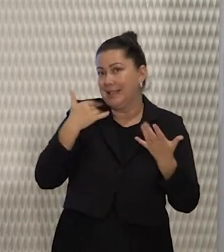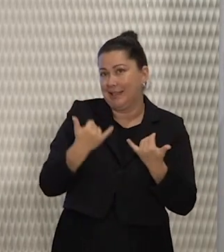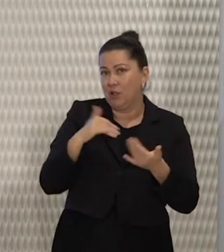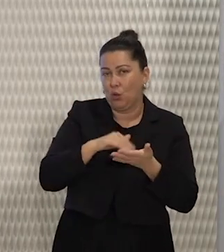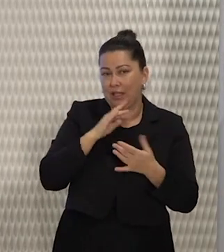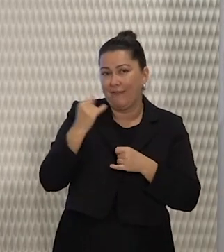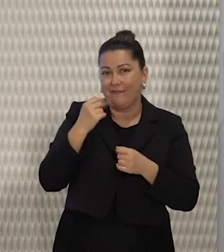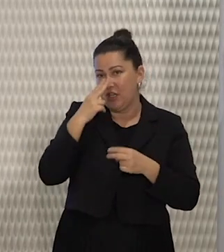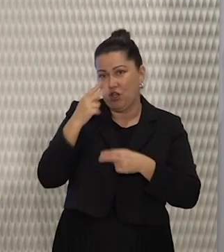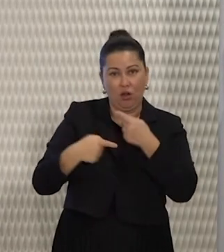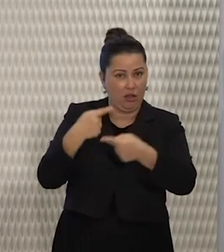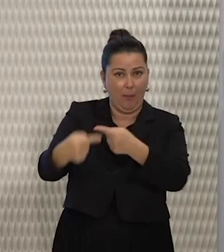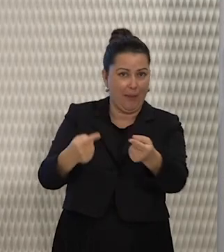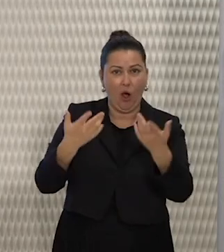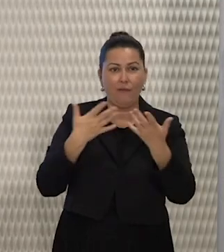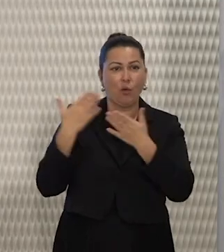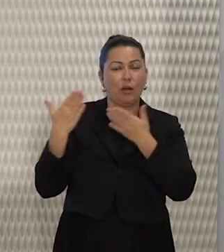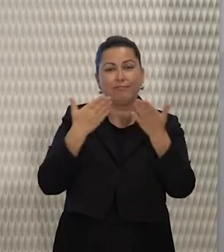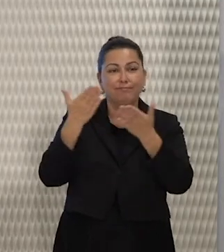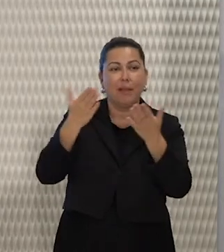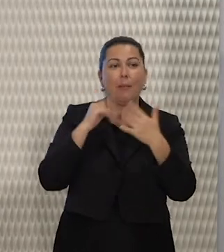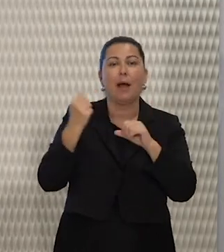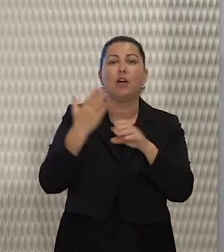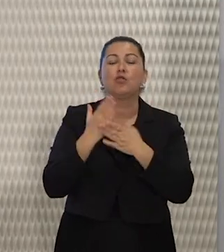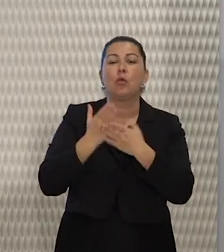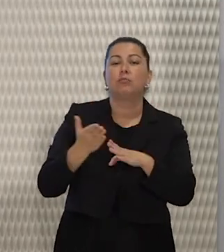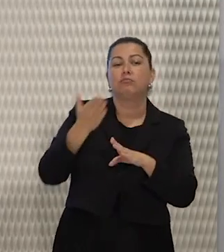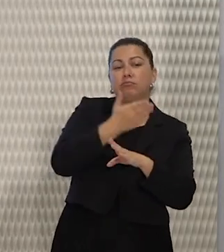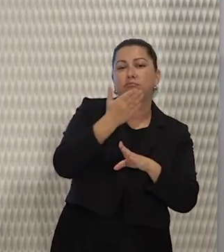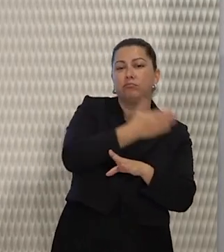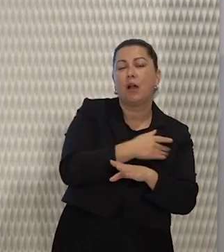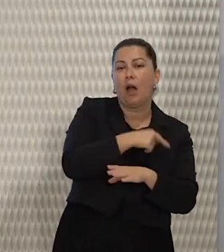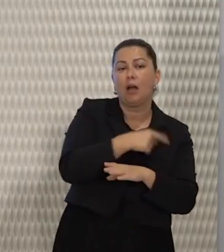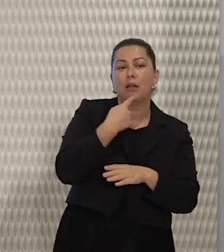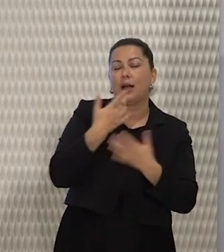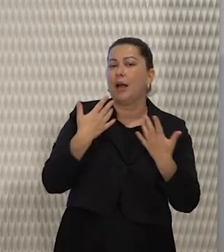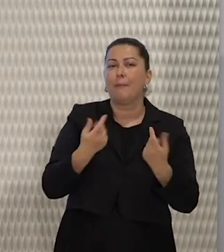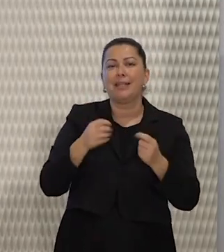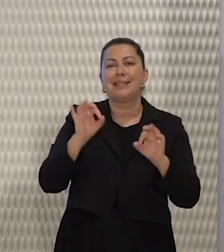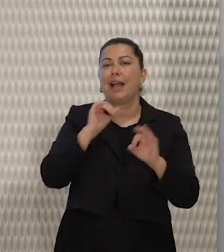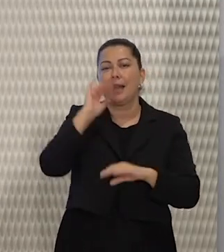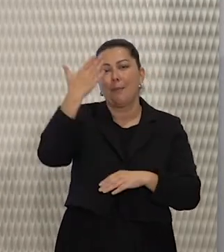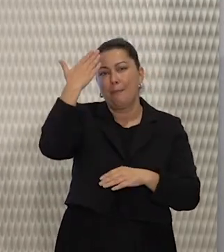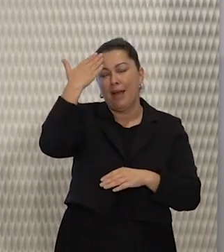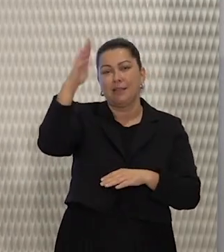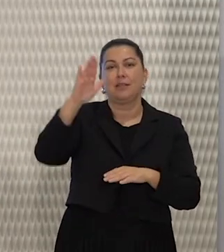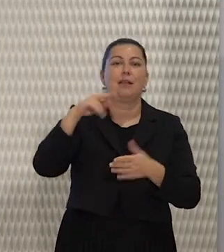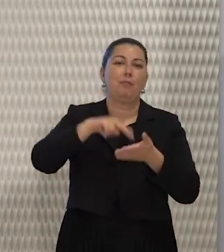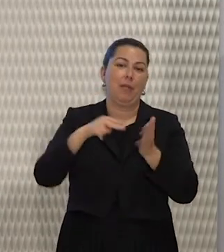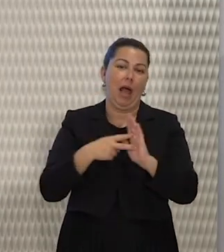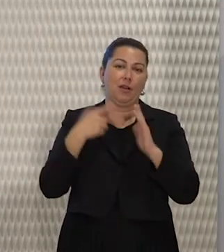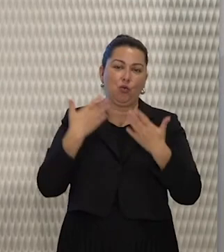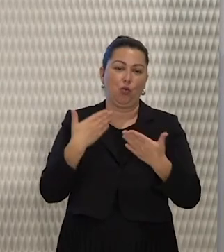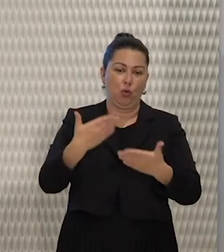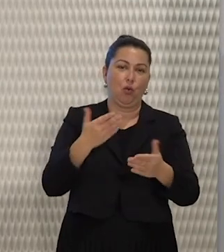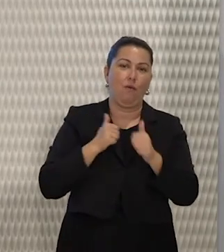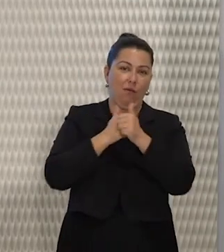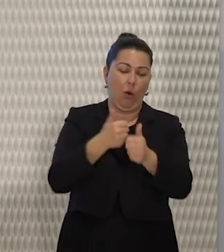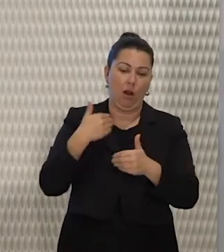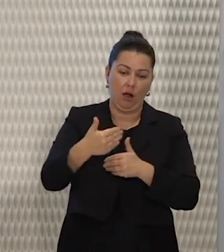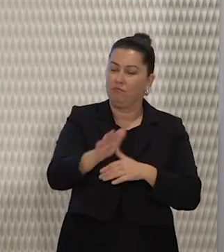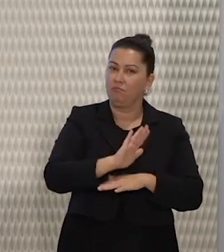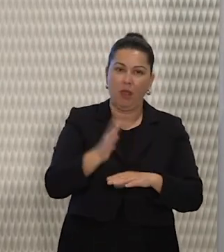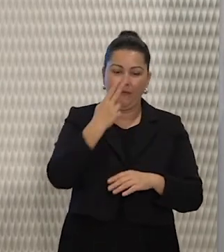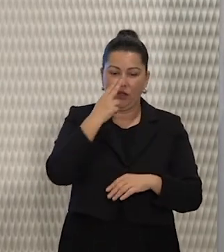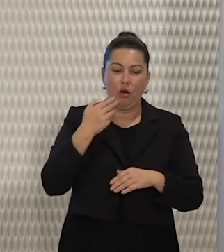Aber wir haben auch, wie meine Vorredner auch schon teilweise gesagt haben, hier keinen Masterplan, wo wir sagen, genau das ist der Plan, so machen wir das. Sondern wir